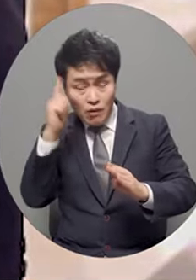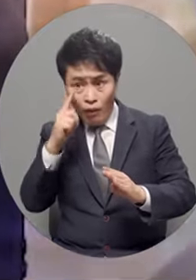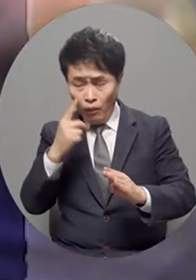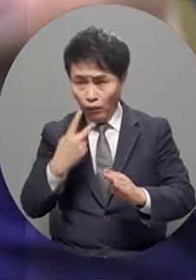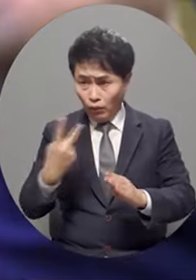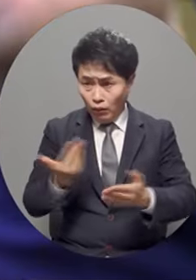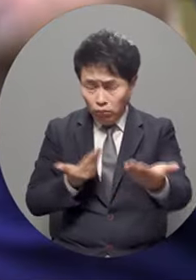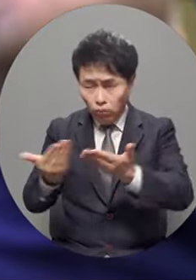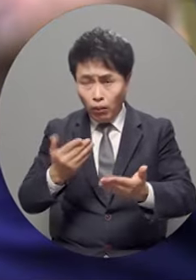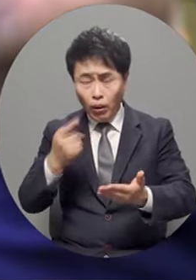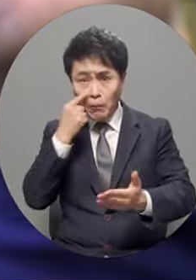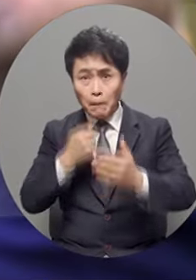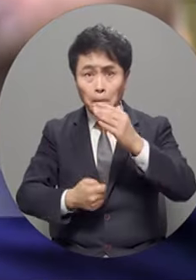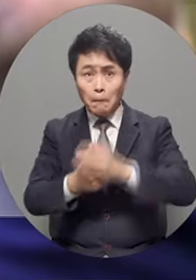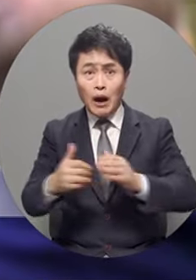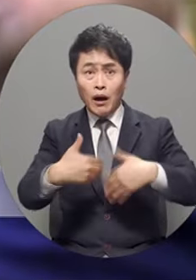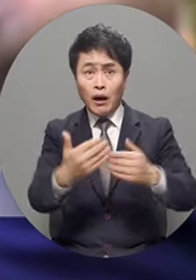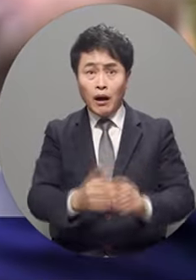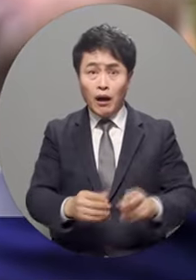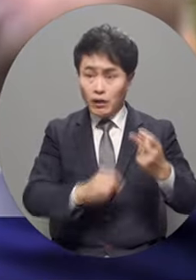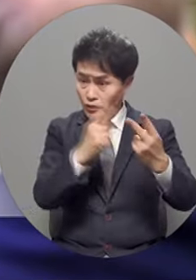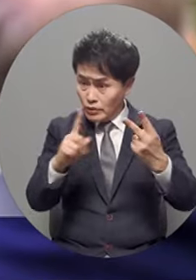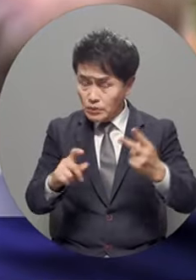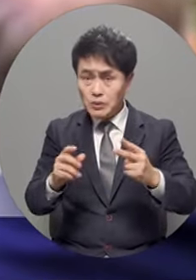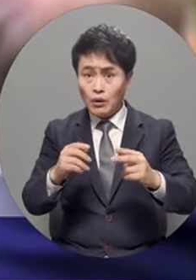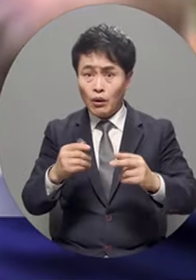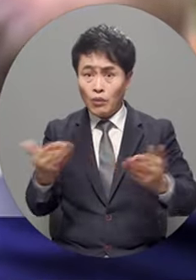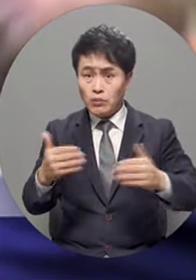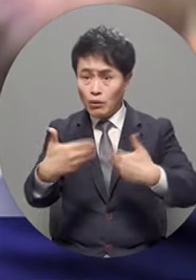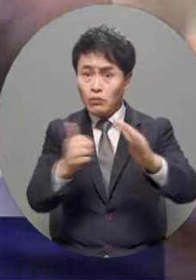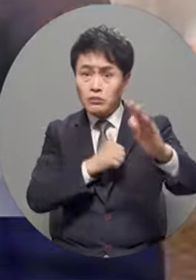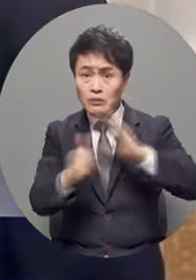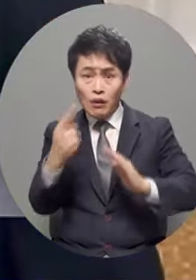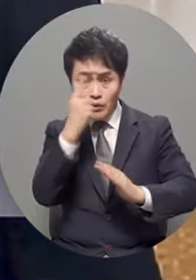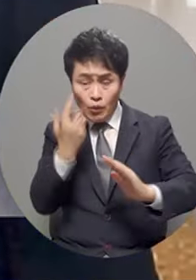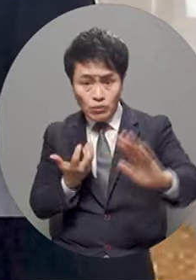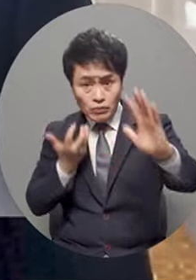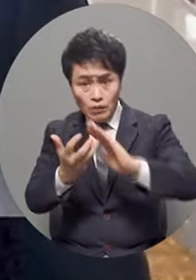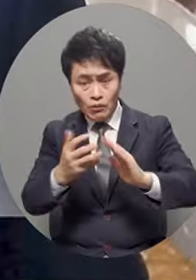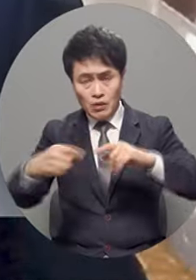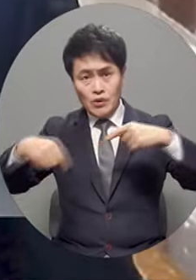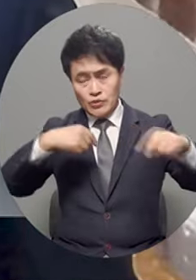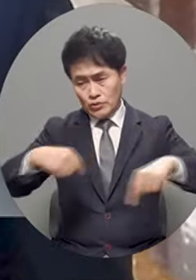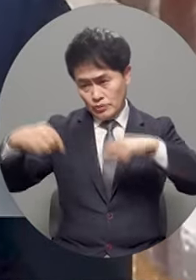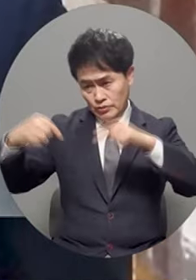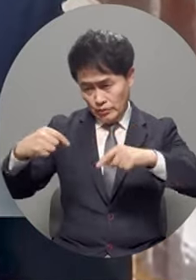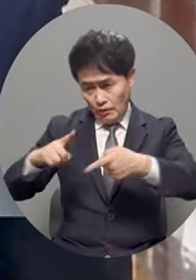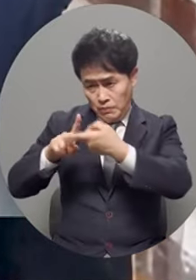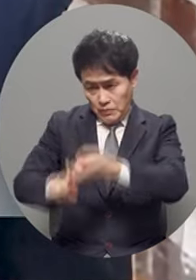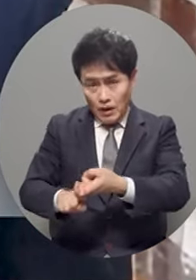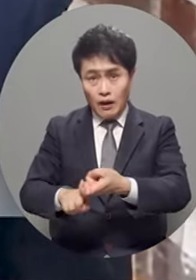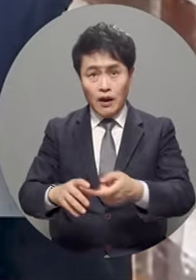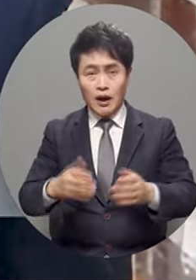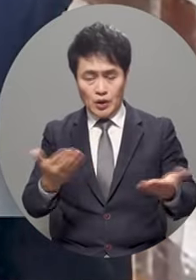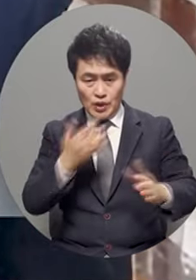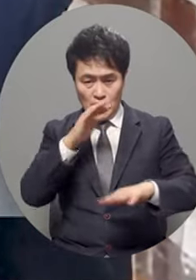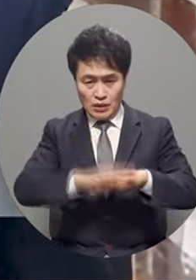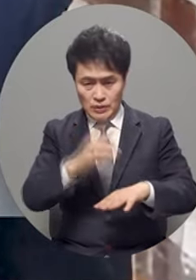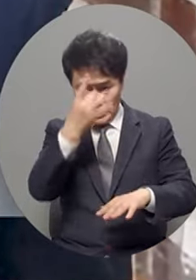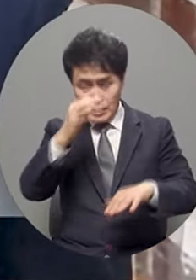있습니다. 지난 10일 북한 노동당 대표단은 러시아 집권당을 만나 정치적 협력을 꾀했고